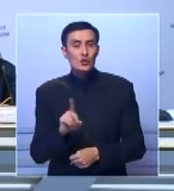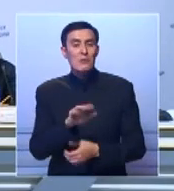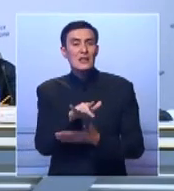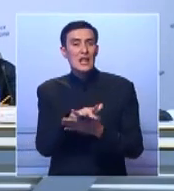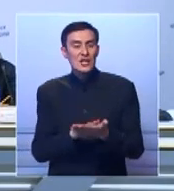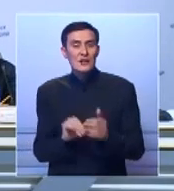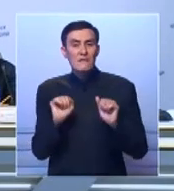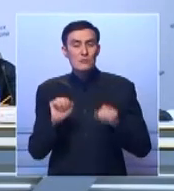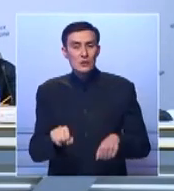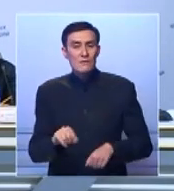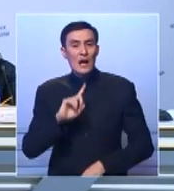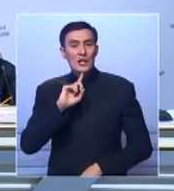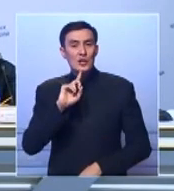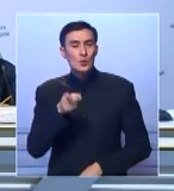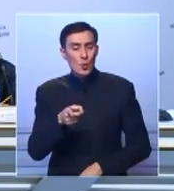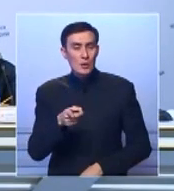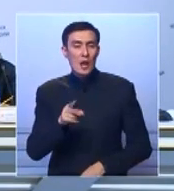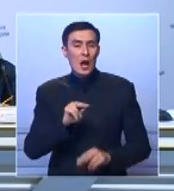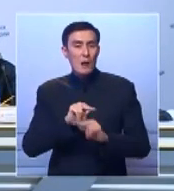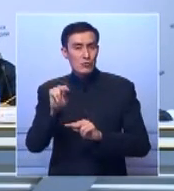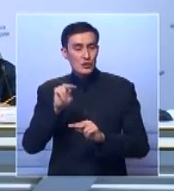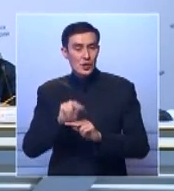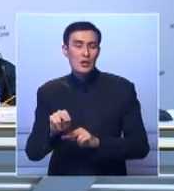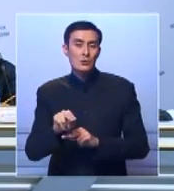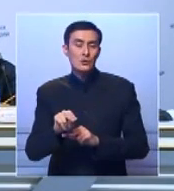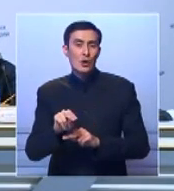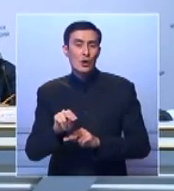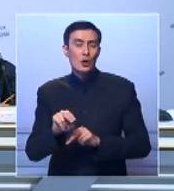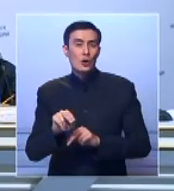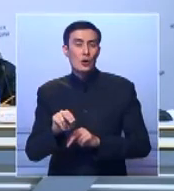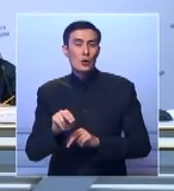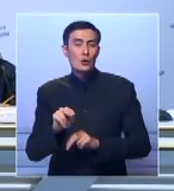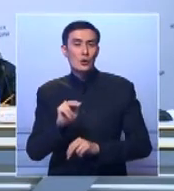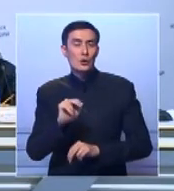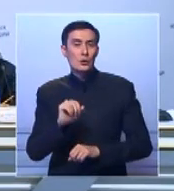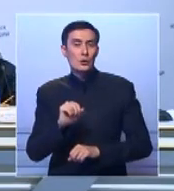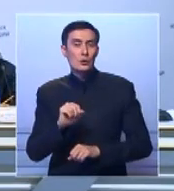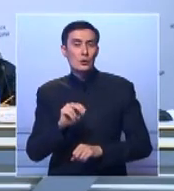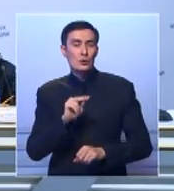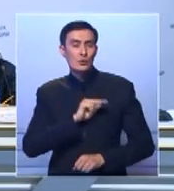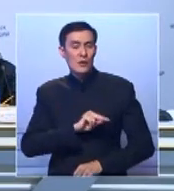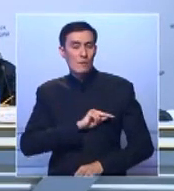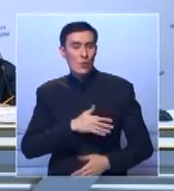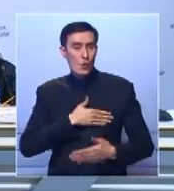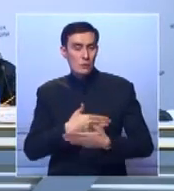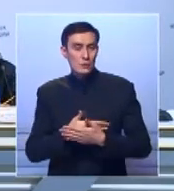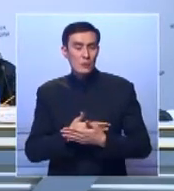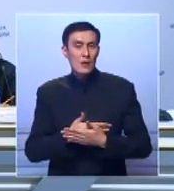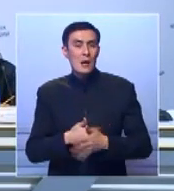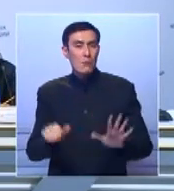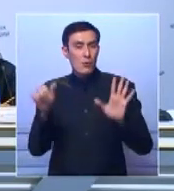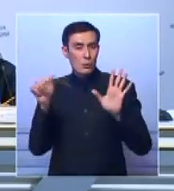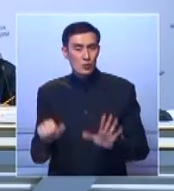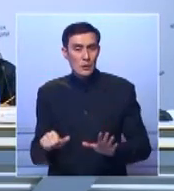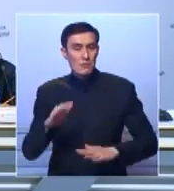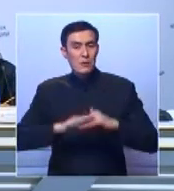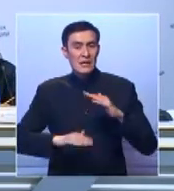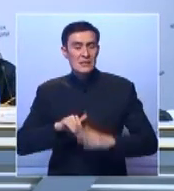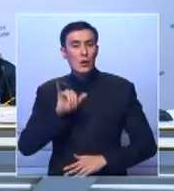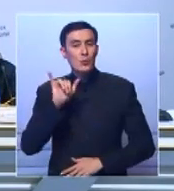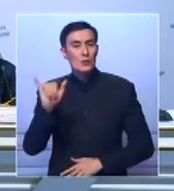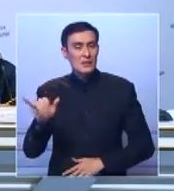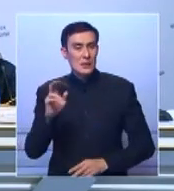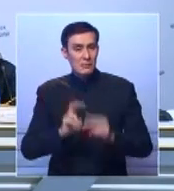возможностью одного года теоретического обучения, то есть трудовой отпуск, учебный отпуск могли взять, и потом полгода проходит практику на их базе.